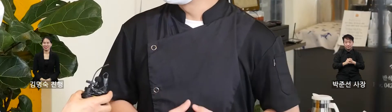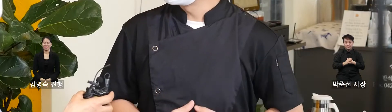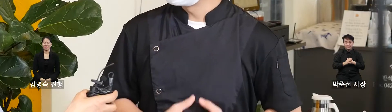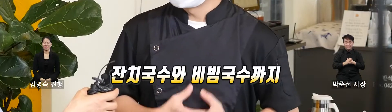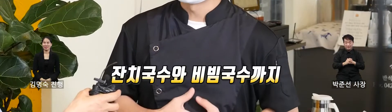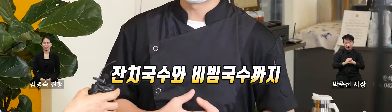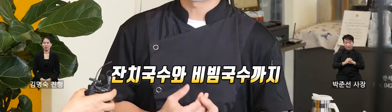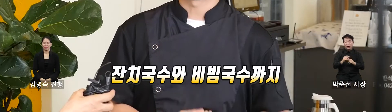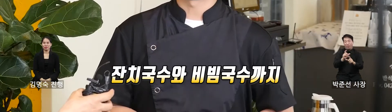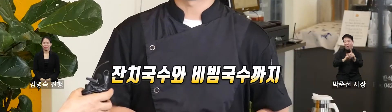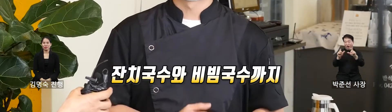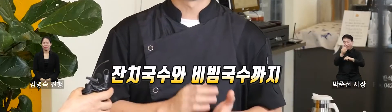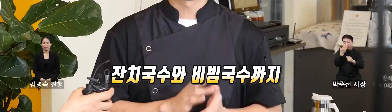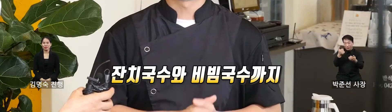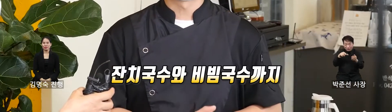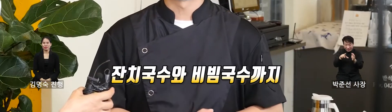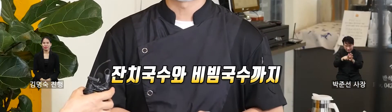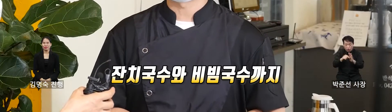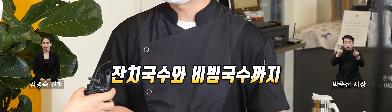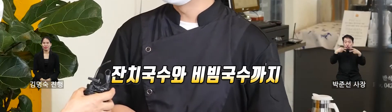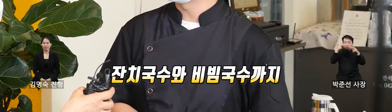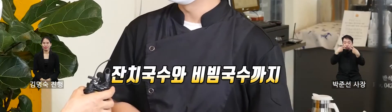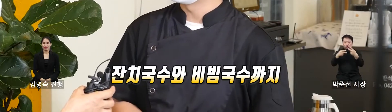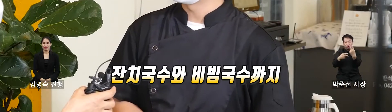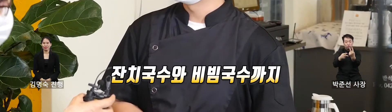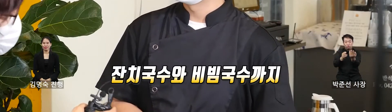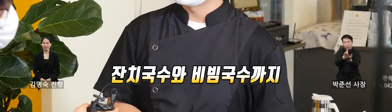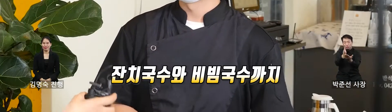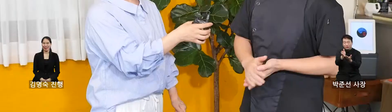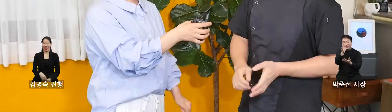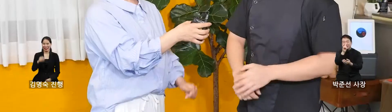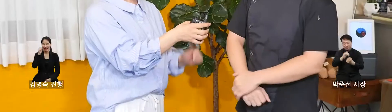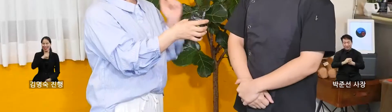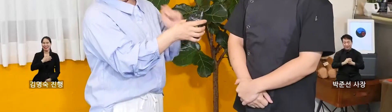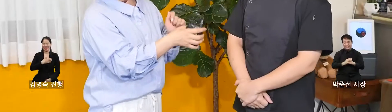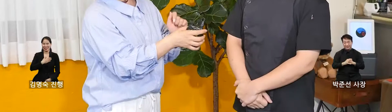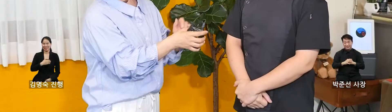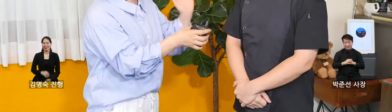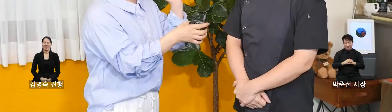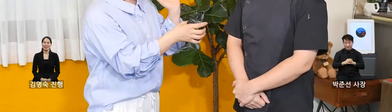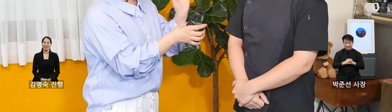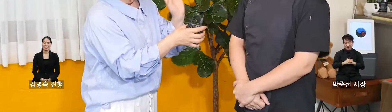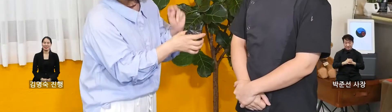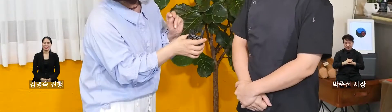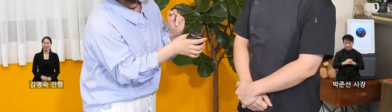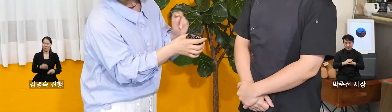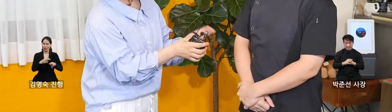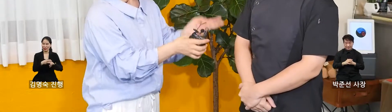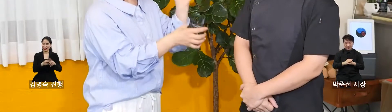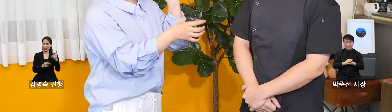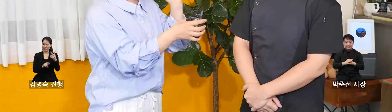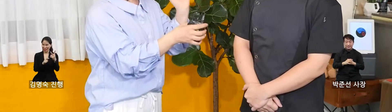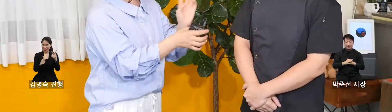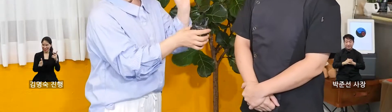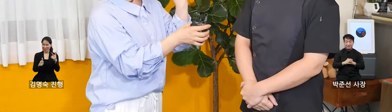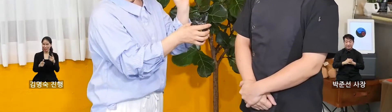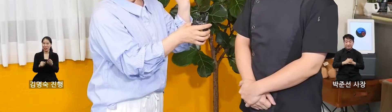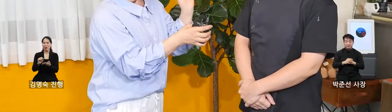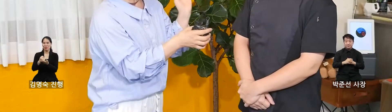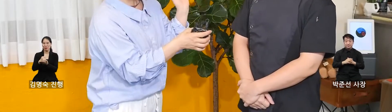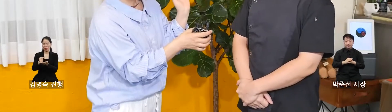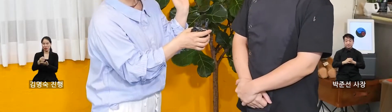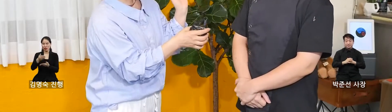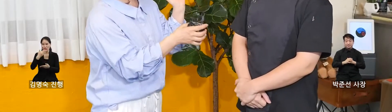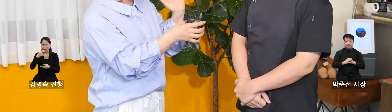식욕을 채워주기 네, 위해서 네. 제가 이제 국수 두 종류를 같이 준비했습니다. 아, 알겠습니다. 그러면은 돈가스 두 가지와 네.